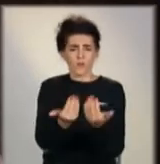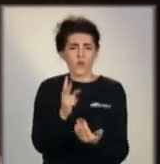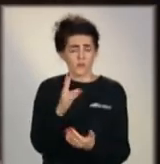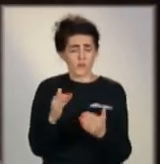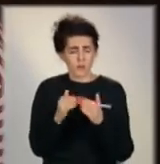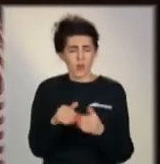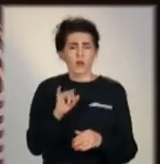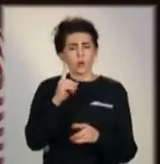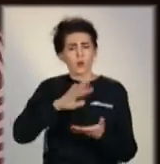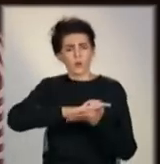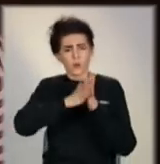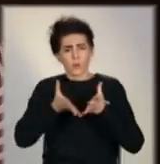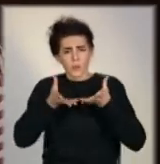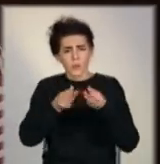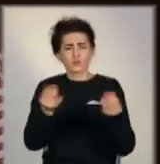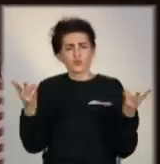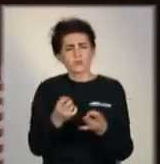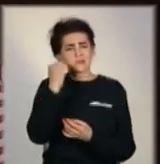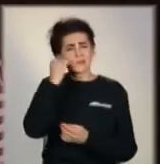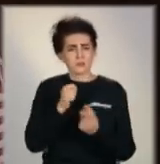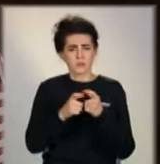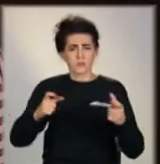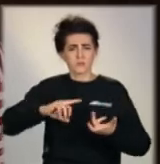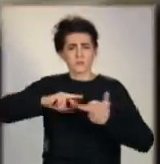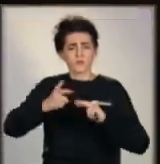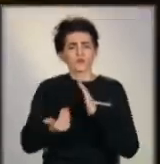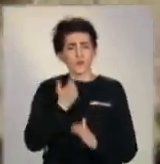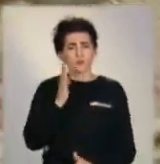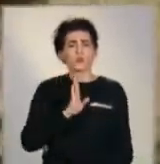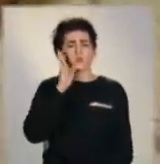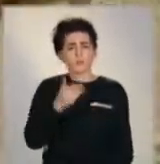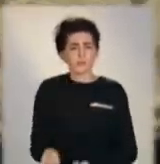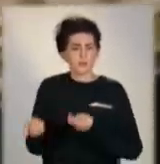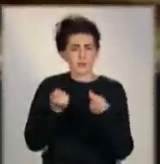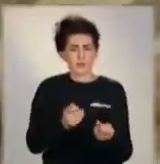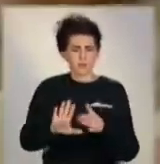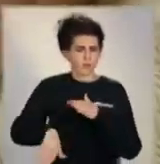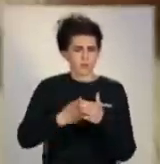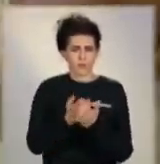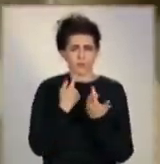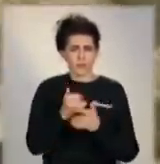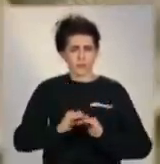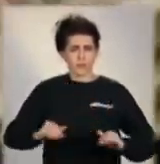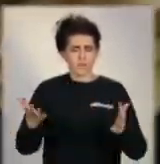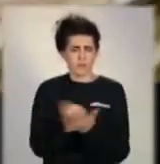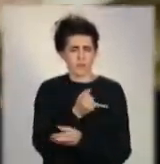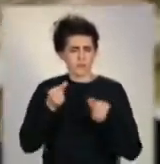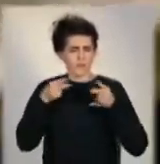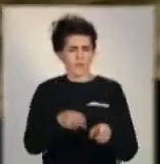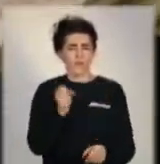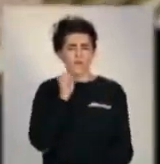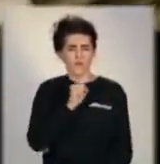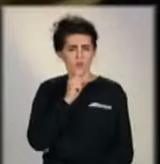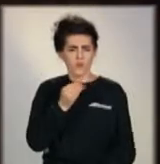та переконали її обміняти старі банкноти, мовляв, нові принесуть вранці. Відтоді тиша. Злочинці обібрали стареньку